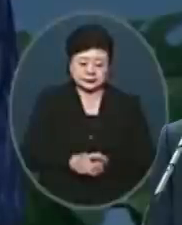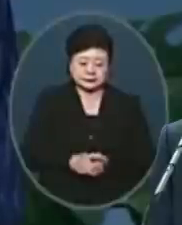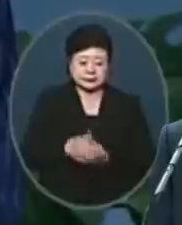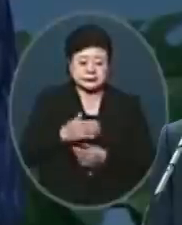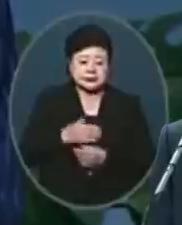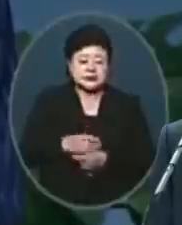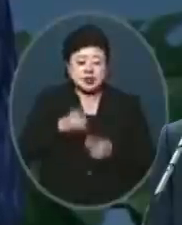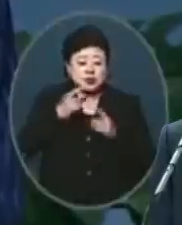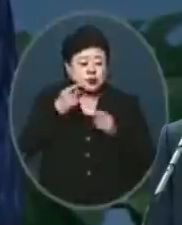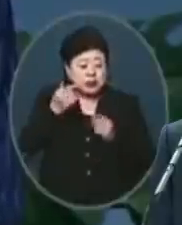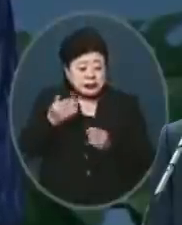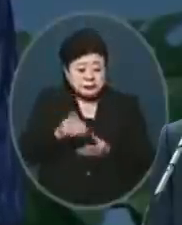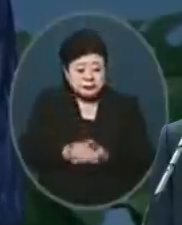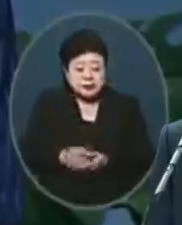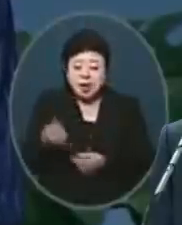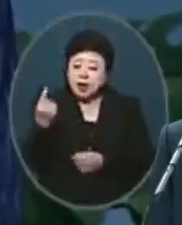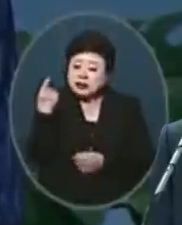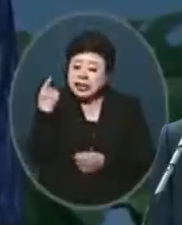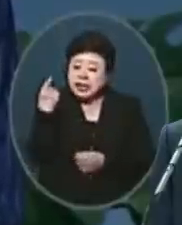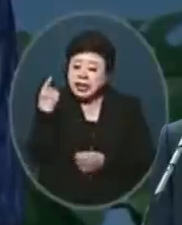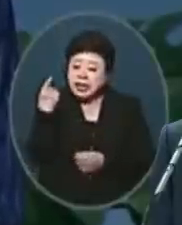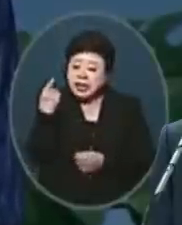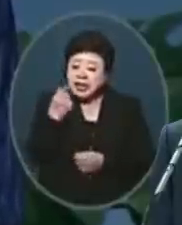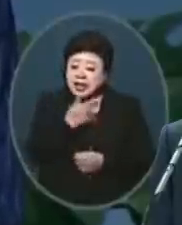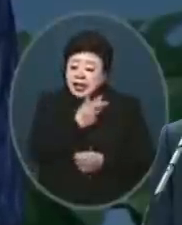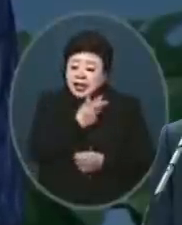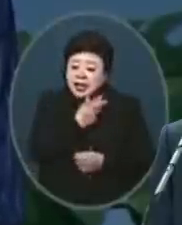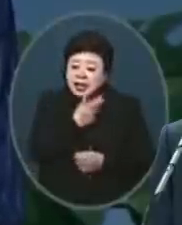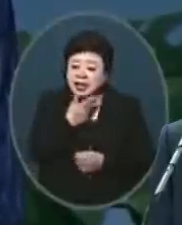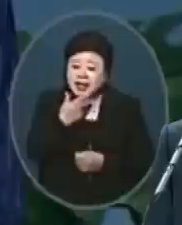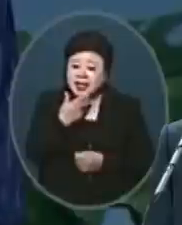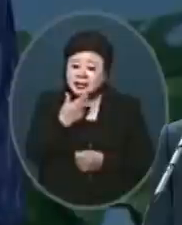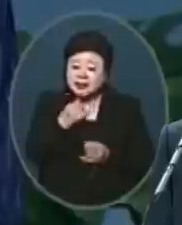나는 어제 외국 사람이 와서